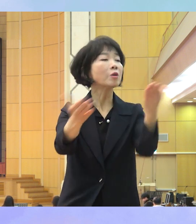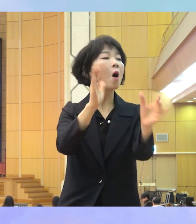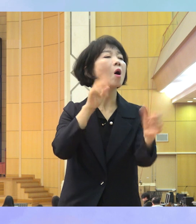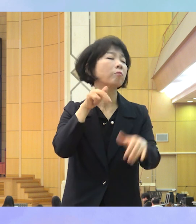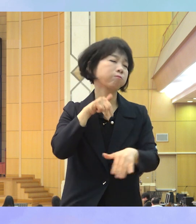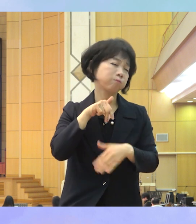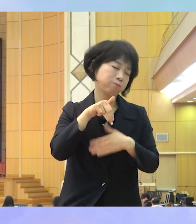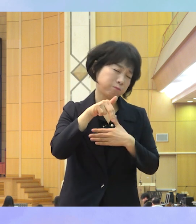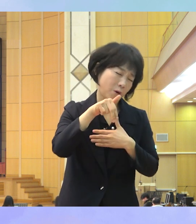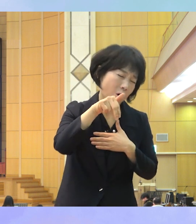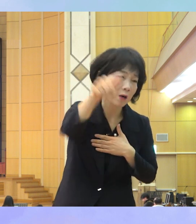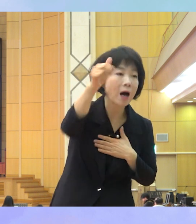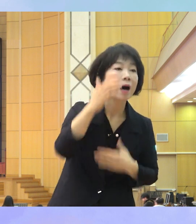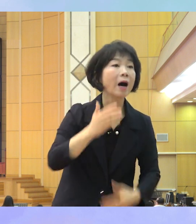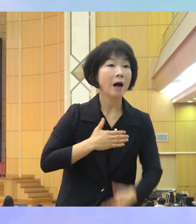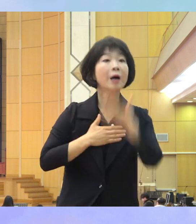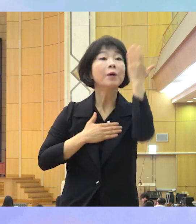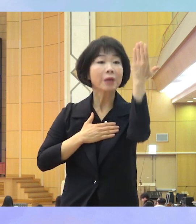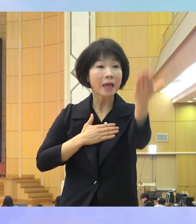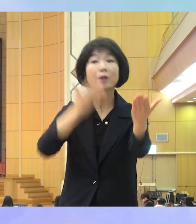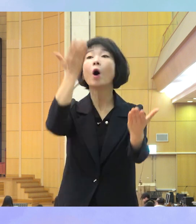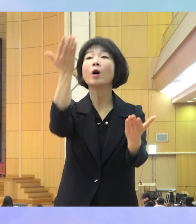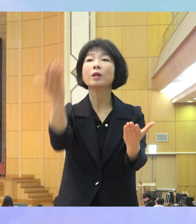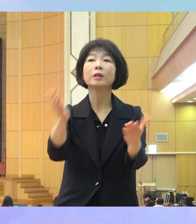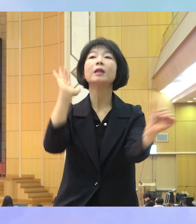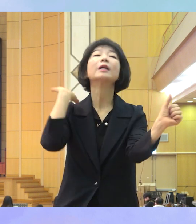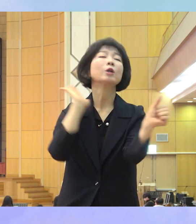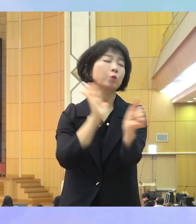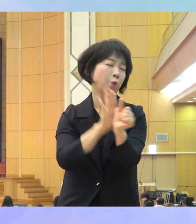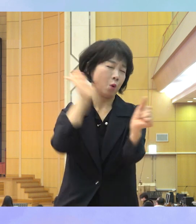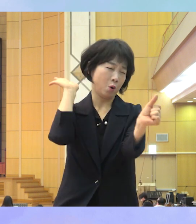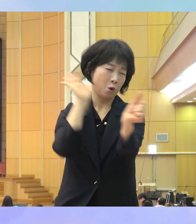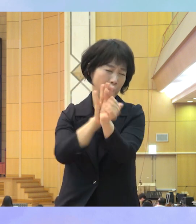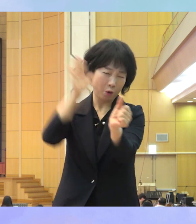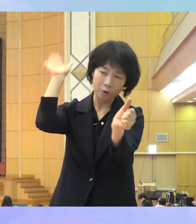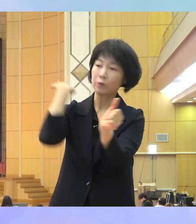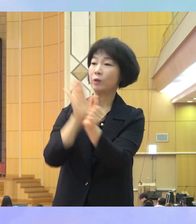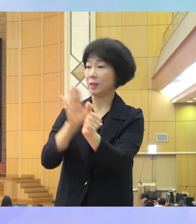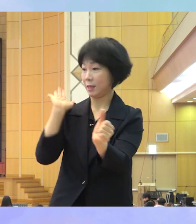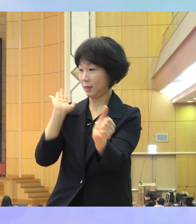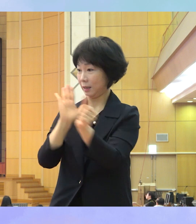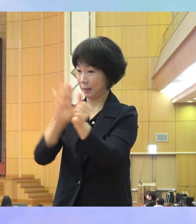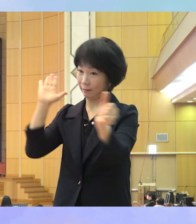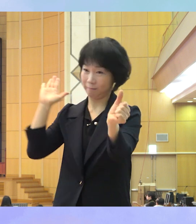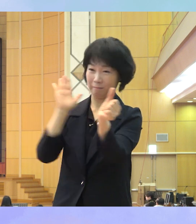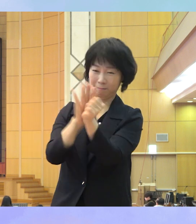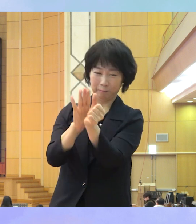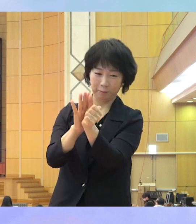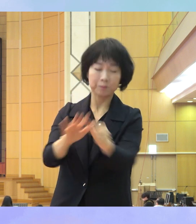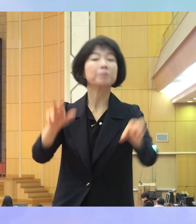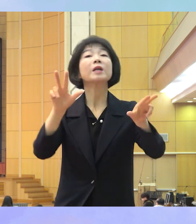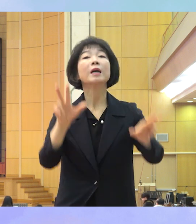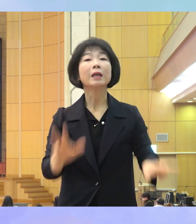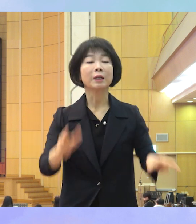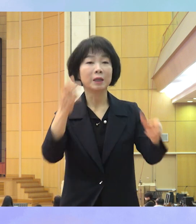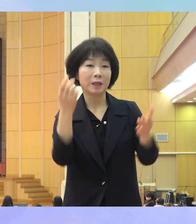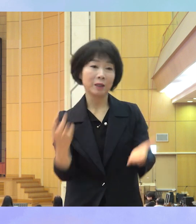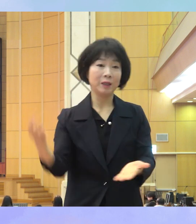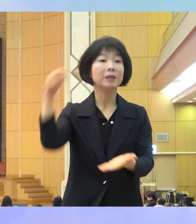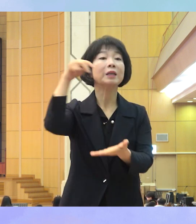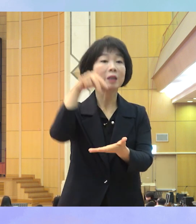일어나 너 걸어라 내 너 찬양합니다. 일어나 걸어라